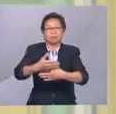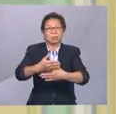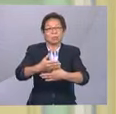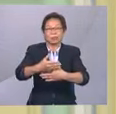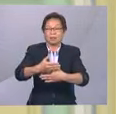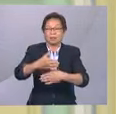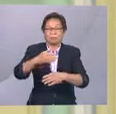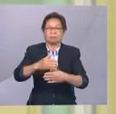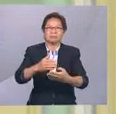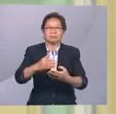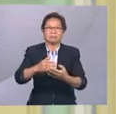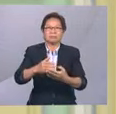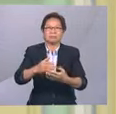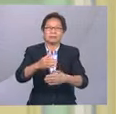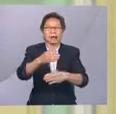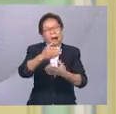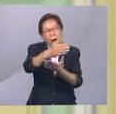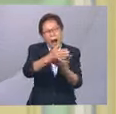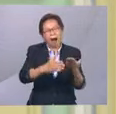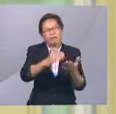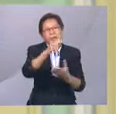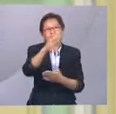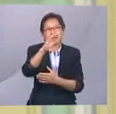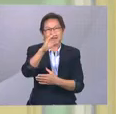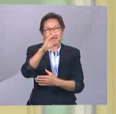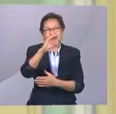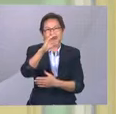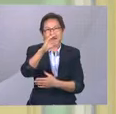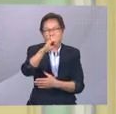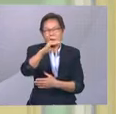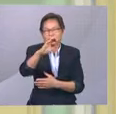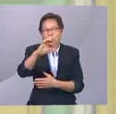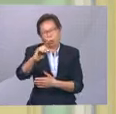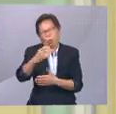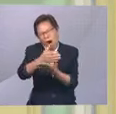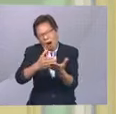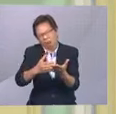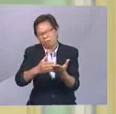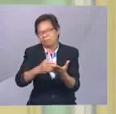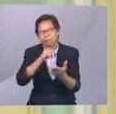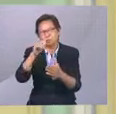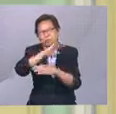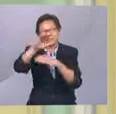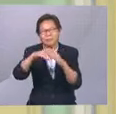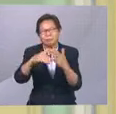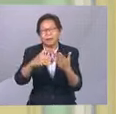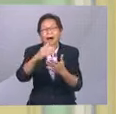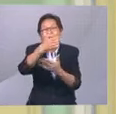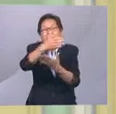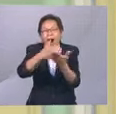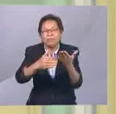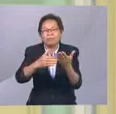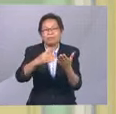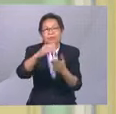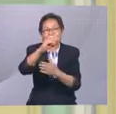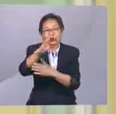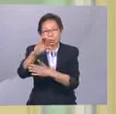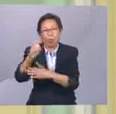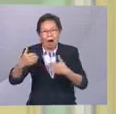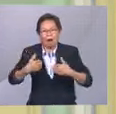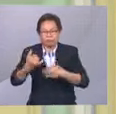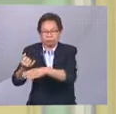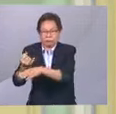pergerakan terhadap tetapi tidak keseluruhannya dia masih lagi beberapa industri di